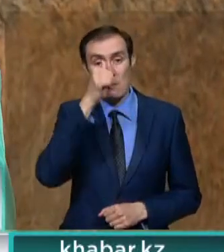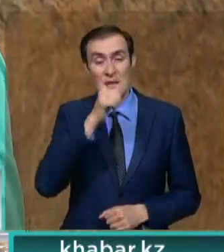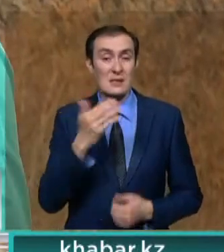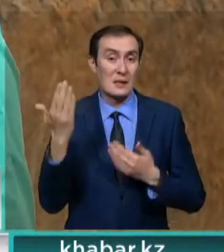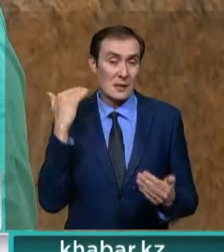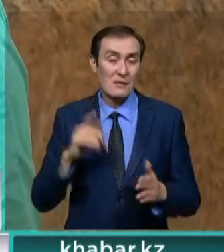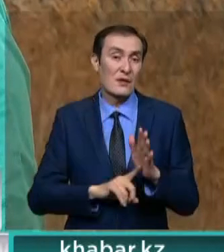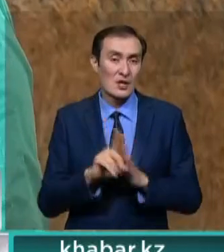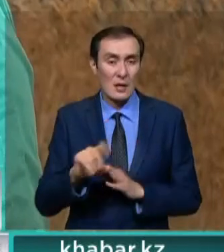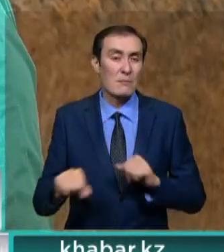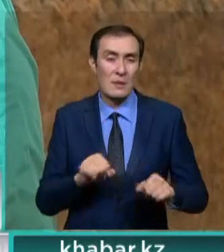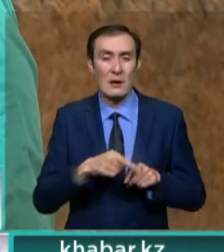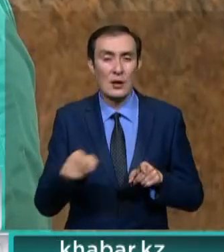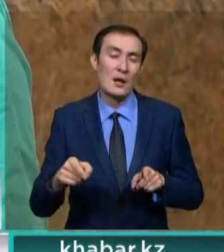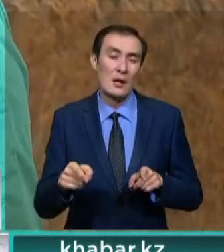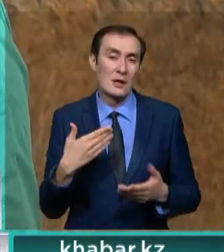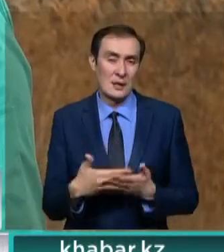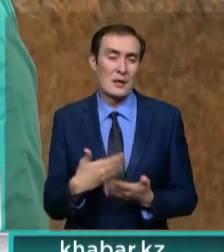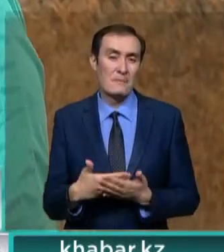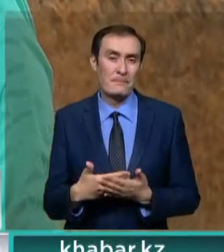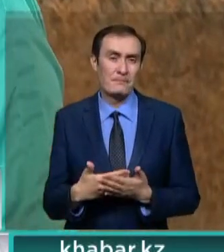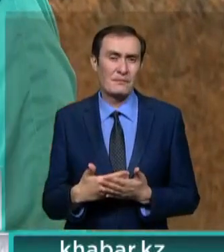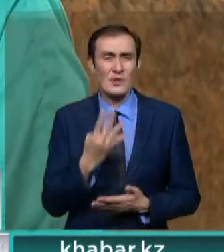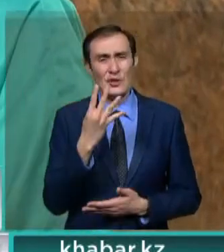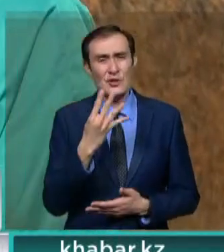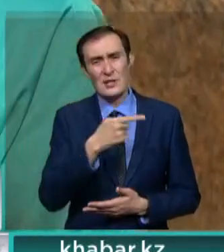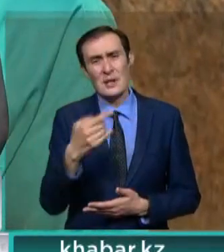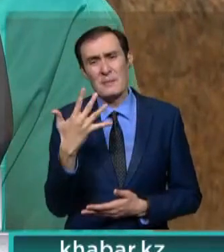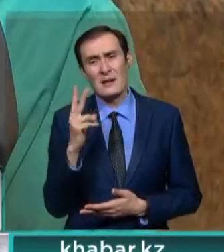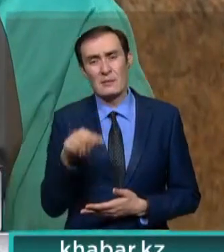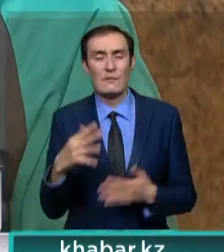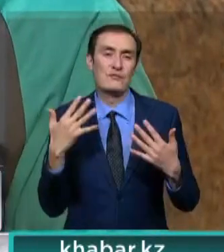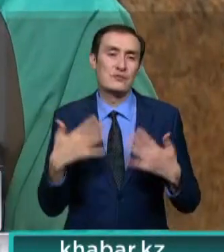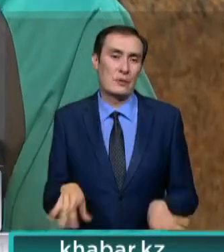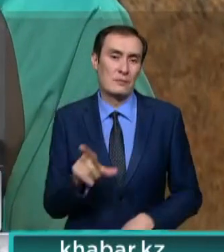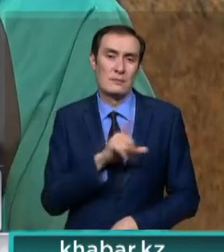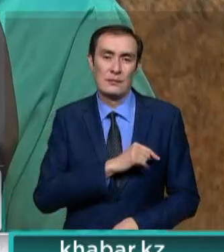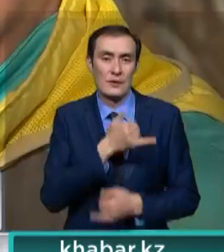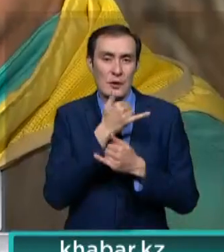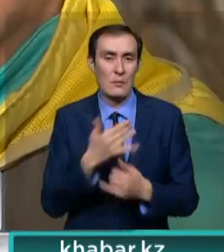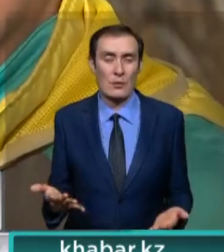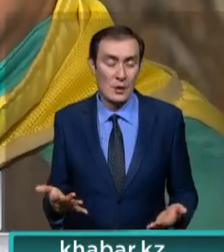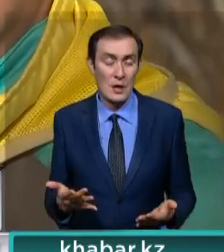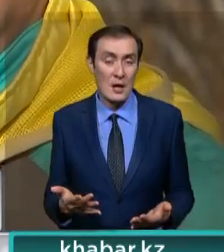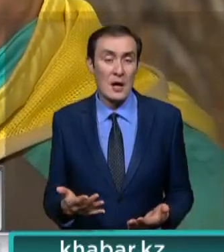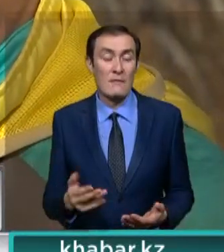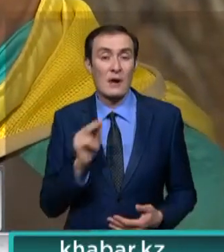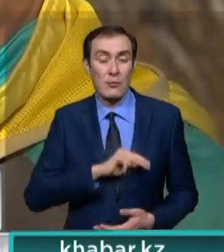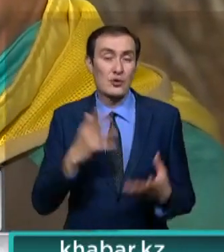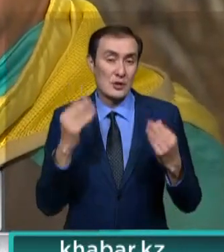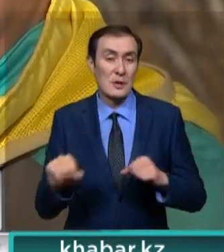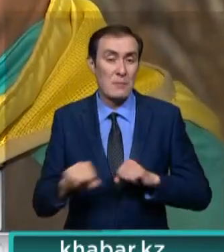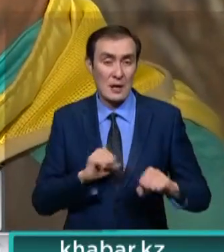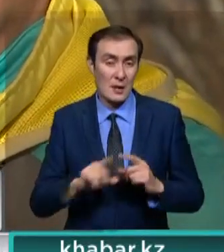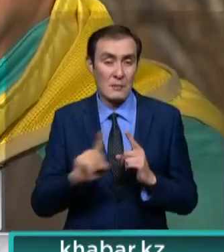я вначале пробегал где-то 4-5 километров, и все, меня на большее не хватало. В будние дни мы